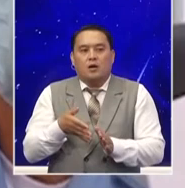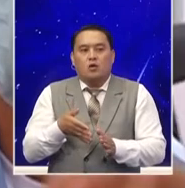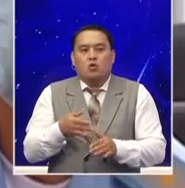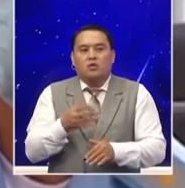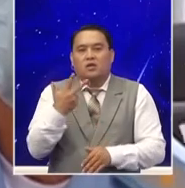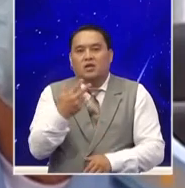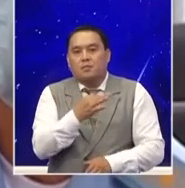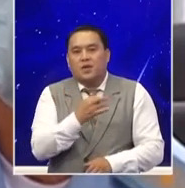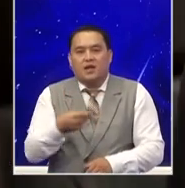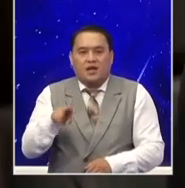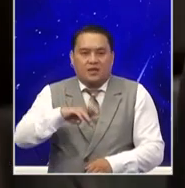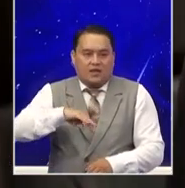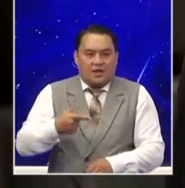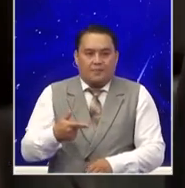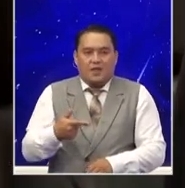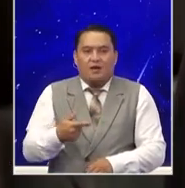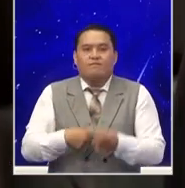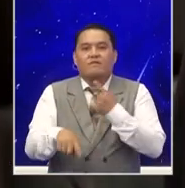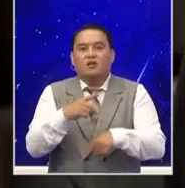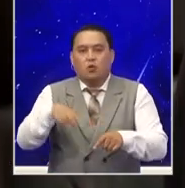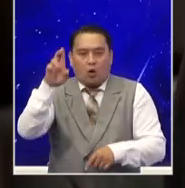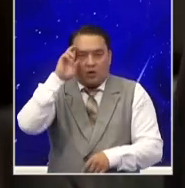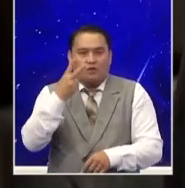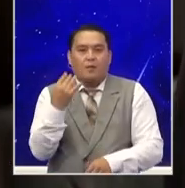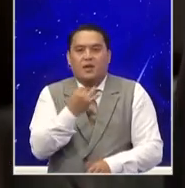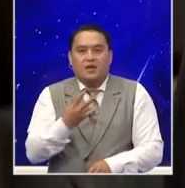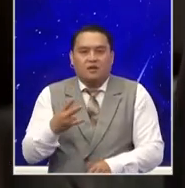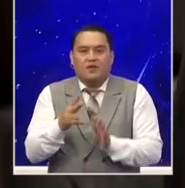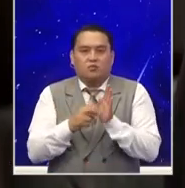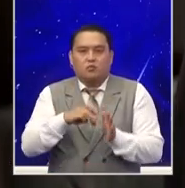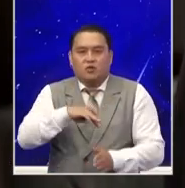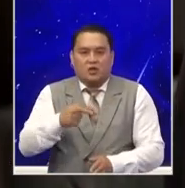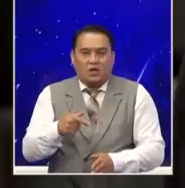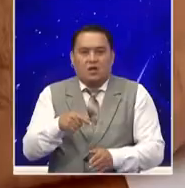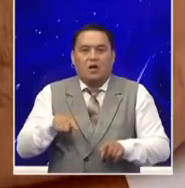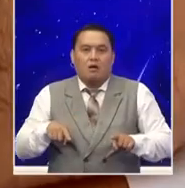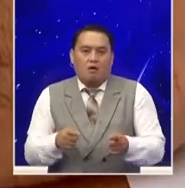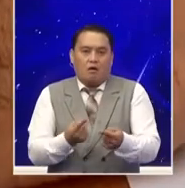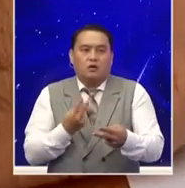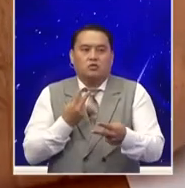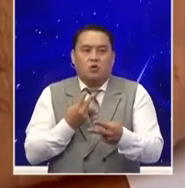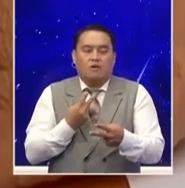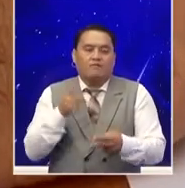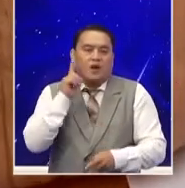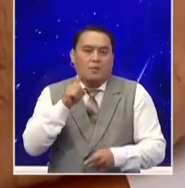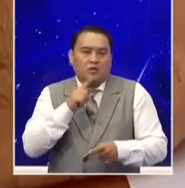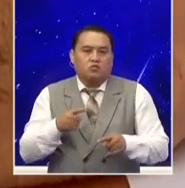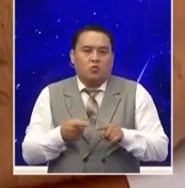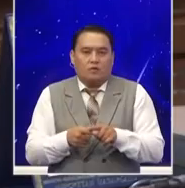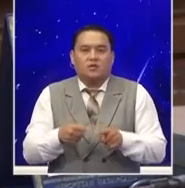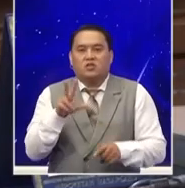превысил 3,5 миллиарда тенге. Возмещено 2 миллиарда 800 миллионов. Наложен арест на имущество почти на 300 миллионов